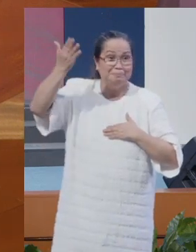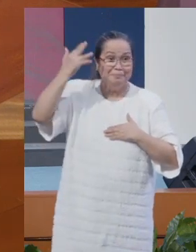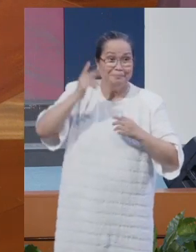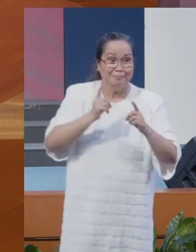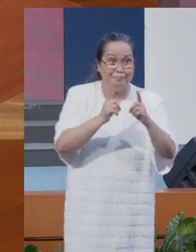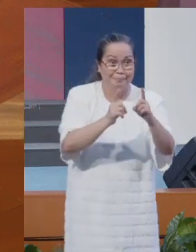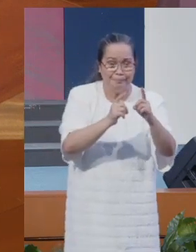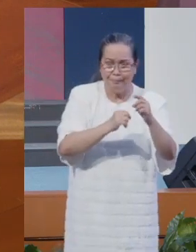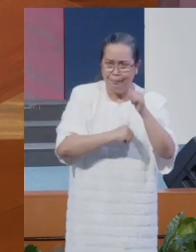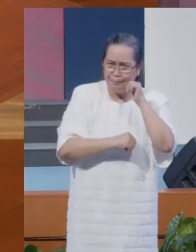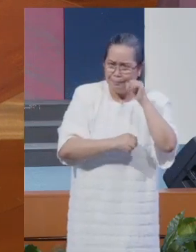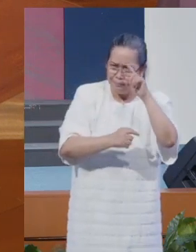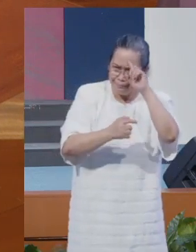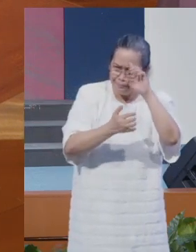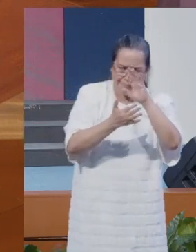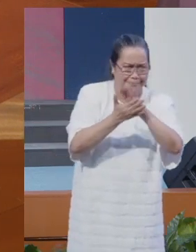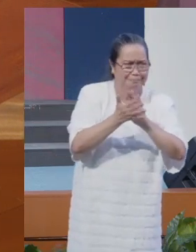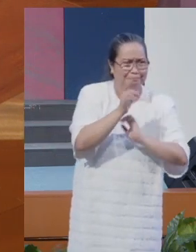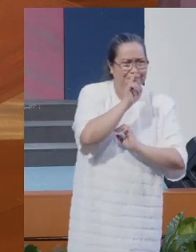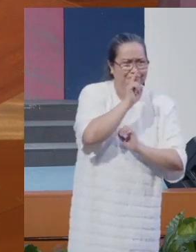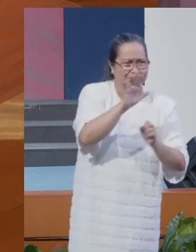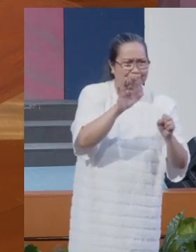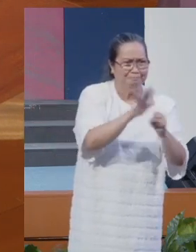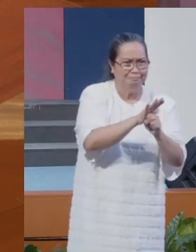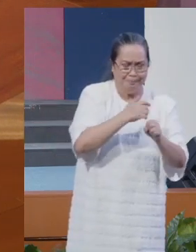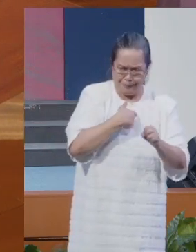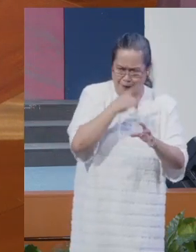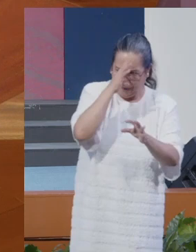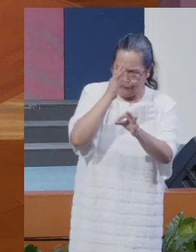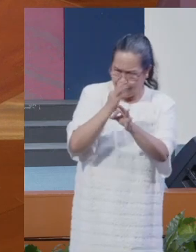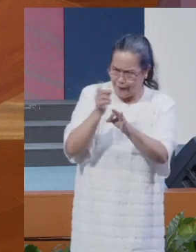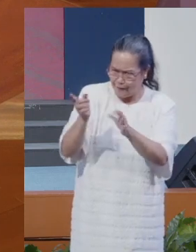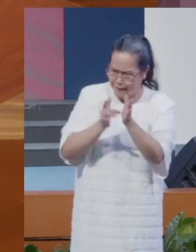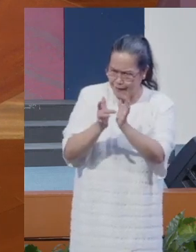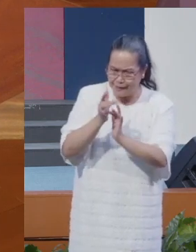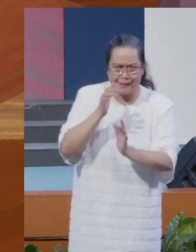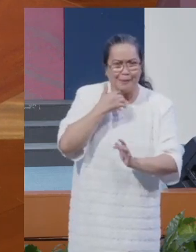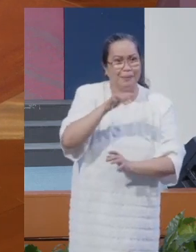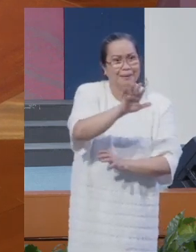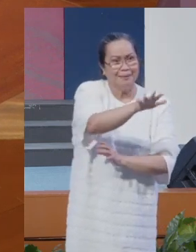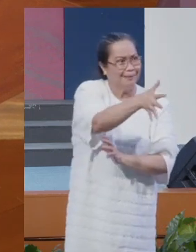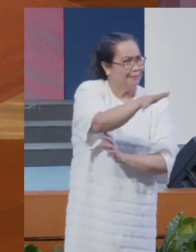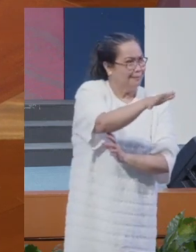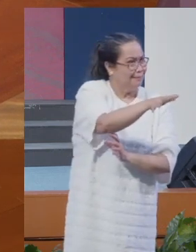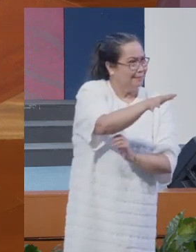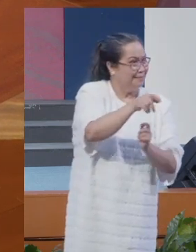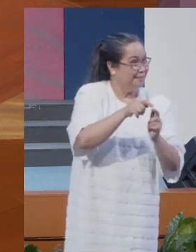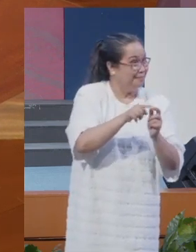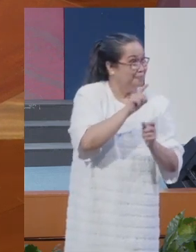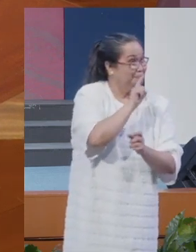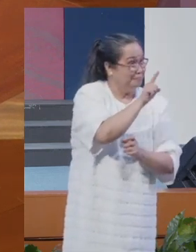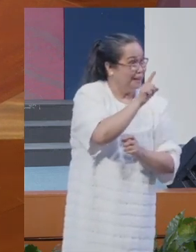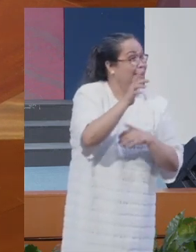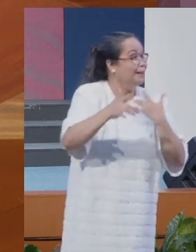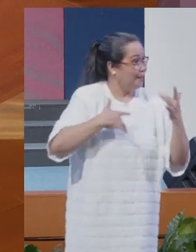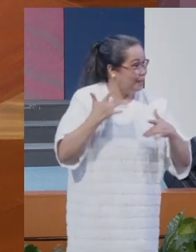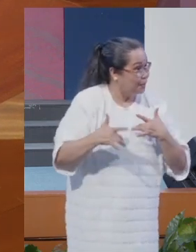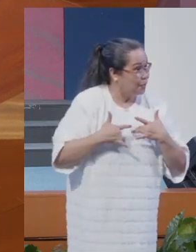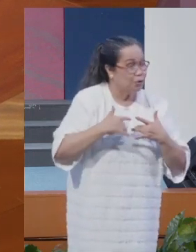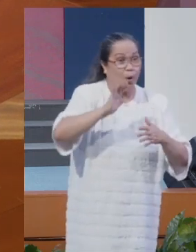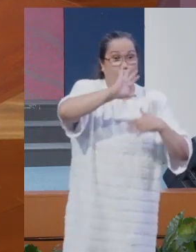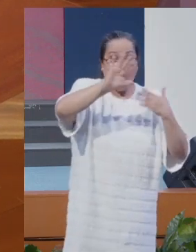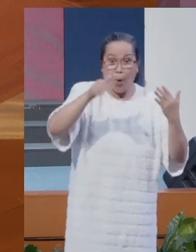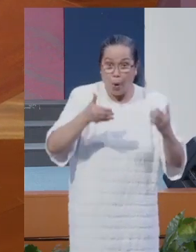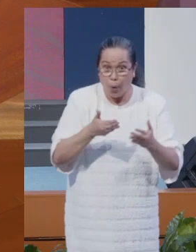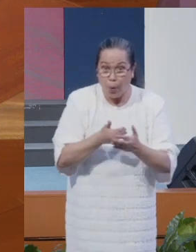na naniniwala kay Jesus, pero meron na silang pananampalataya sa Kanya. Ang sabi niya, rejoice! Kasi dapat lahat